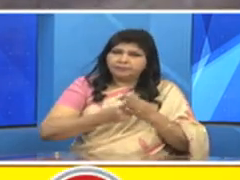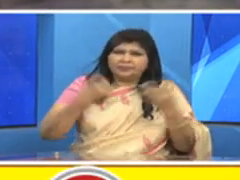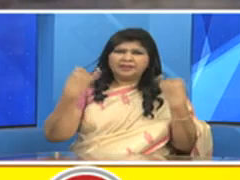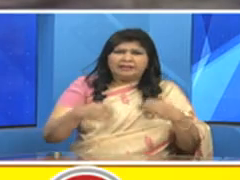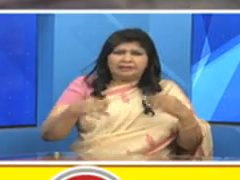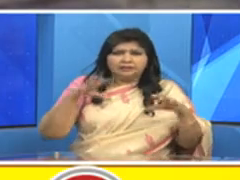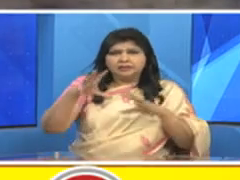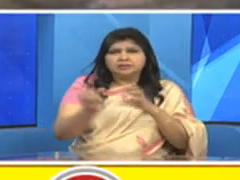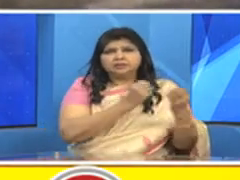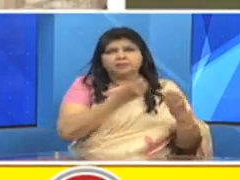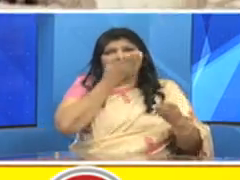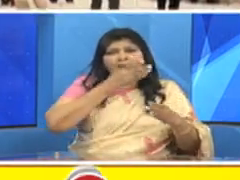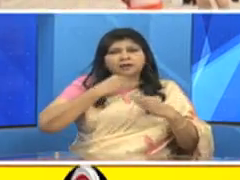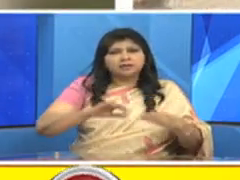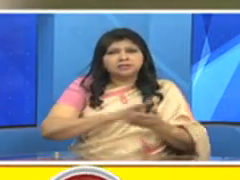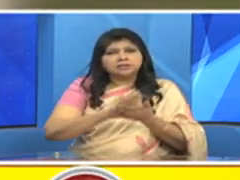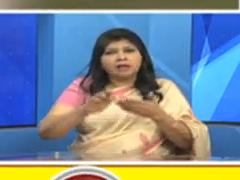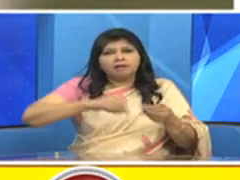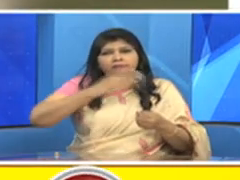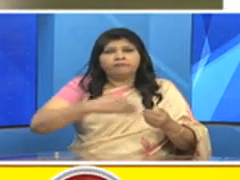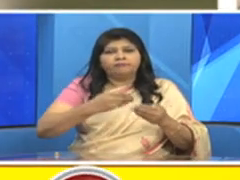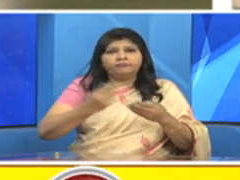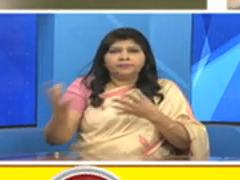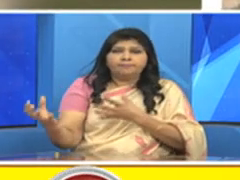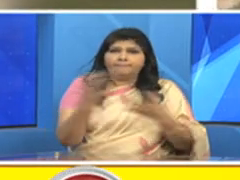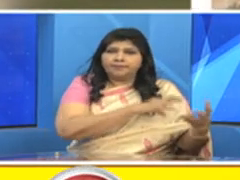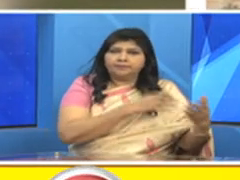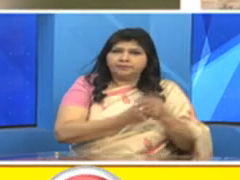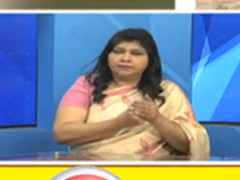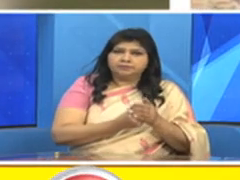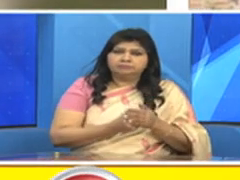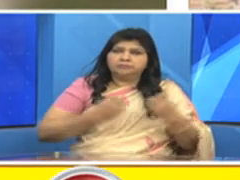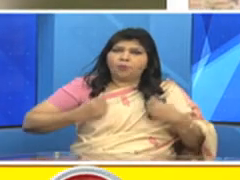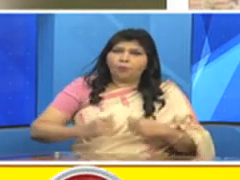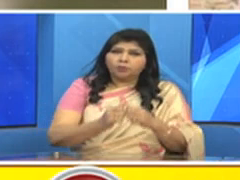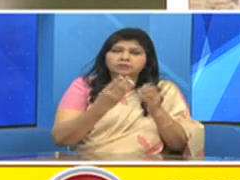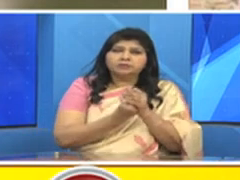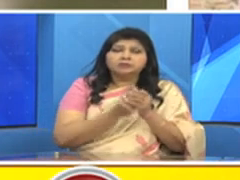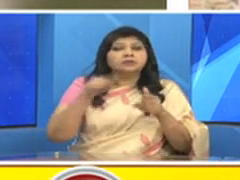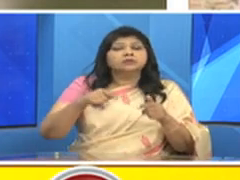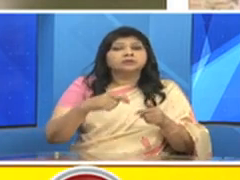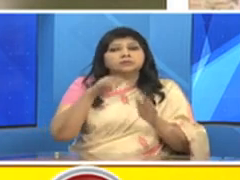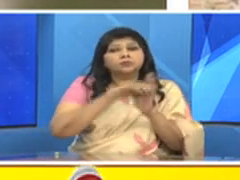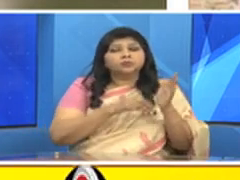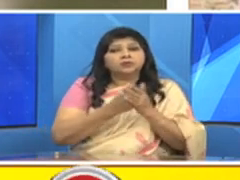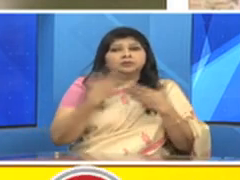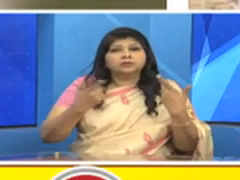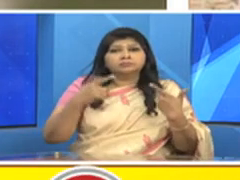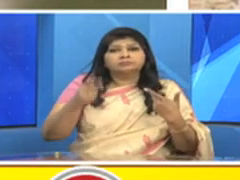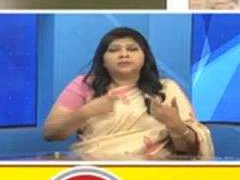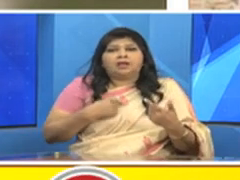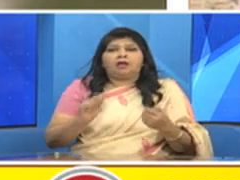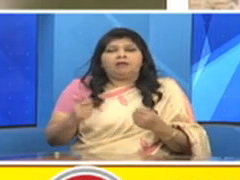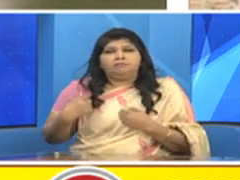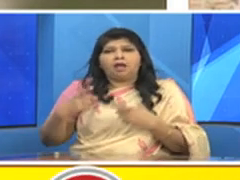हुए गंदे पानी, कूड़े और कीचड़ को साफ करने में जुट गए। इस अभियान के लिए किसी ने